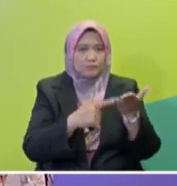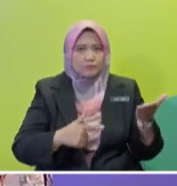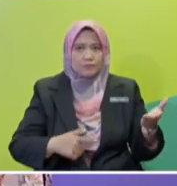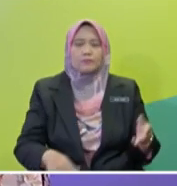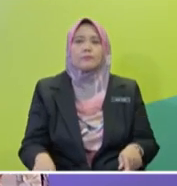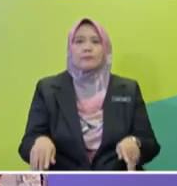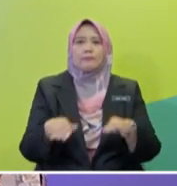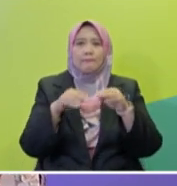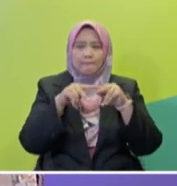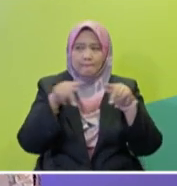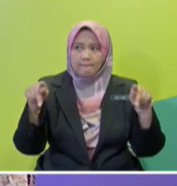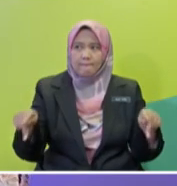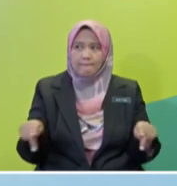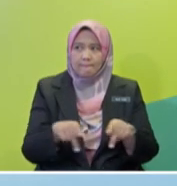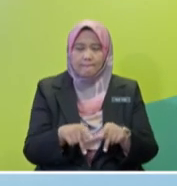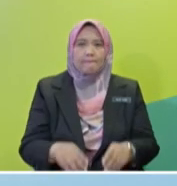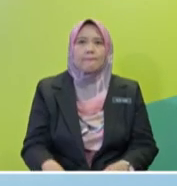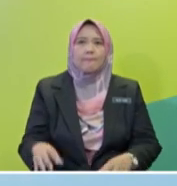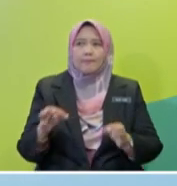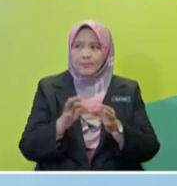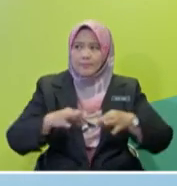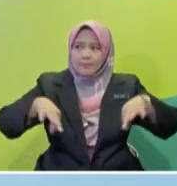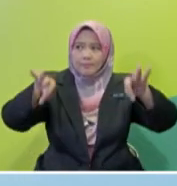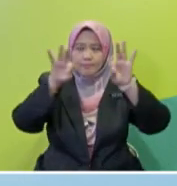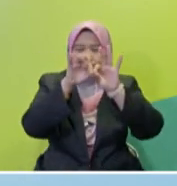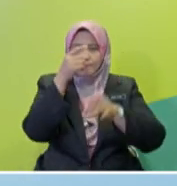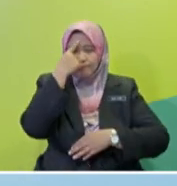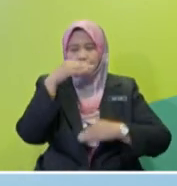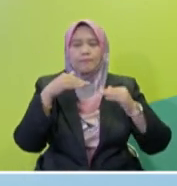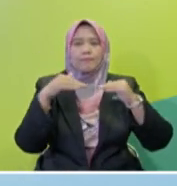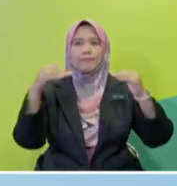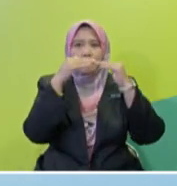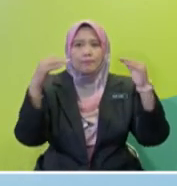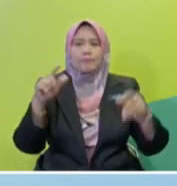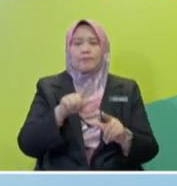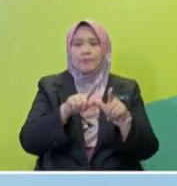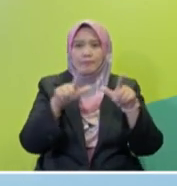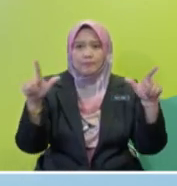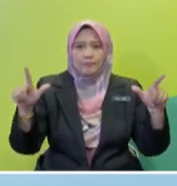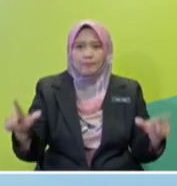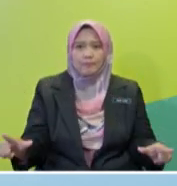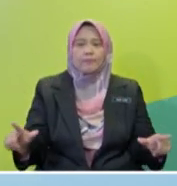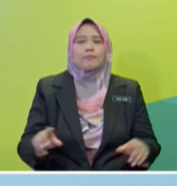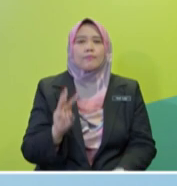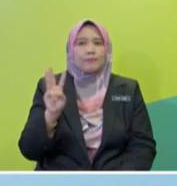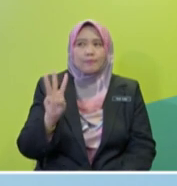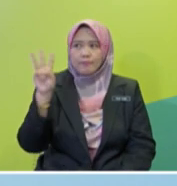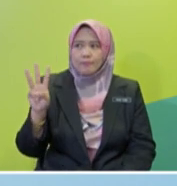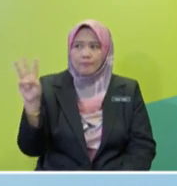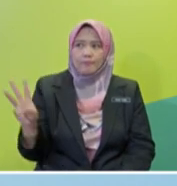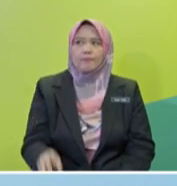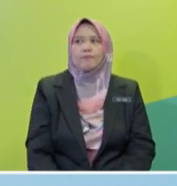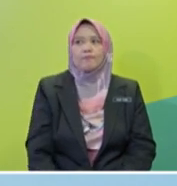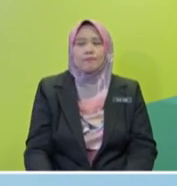sesawang yang menggunakan arahan oke yang kedua adalah menggunakan teks dalam atau cara istimewa yaitu